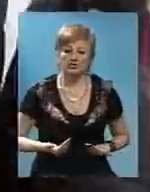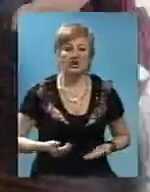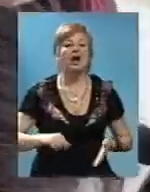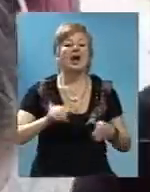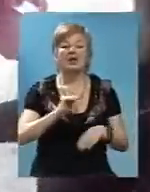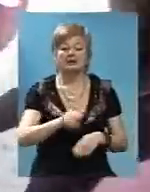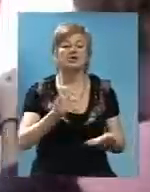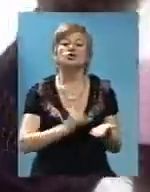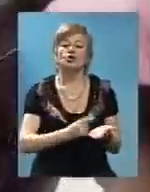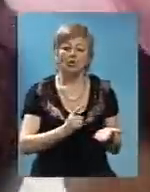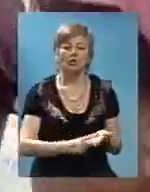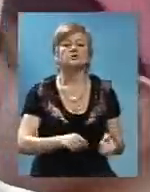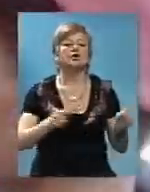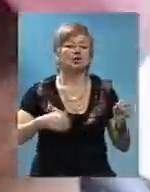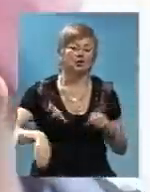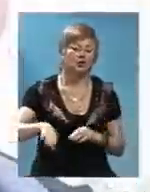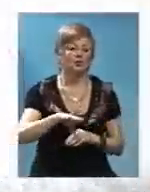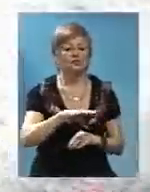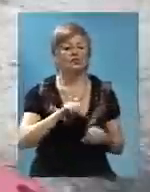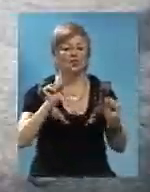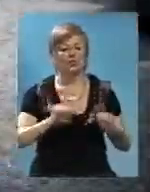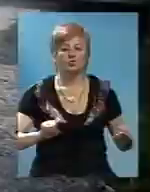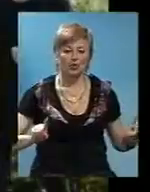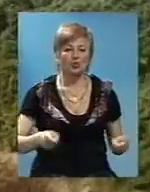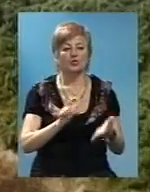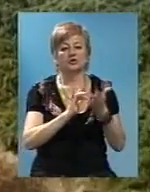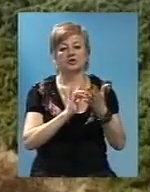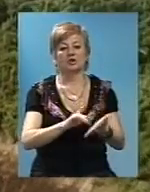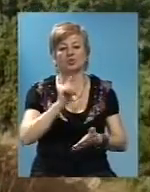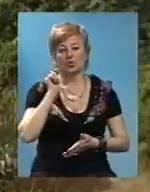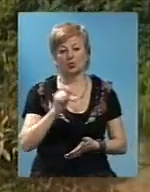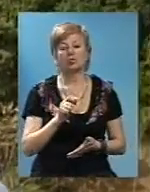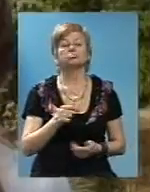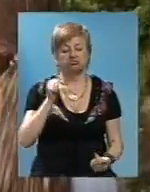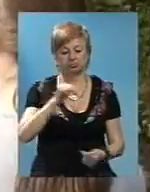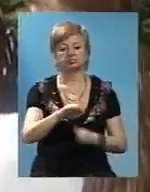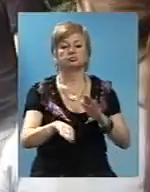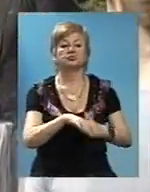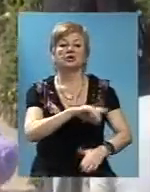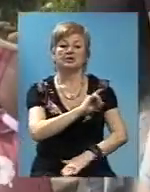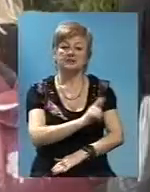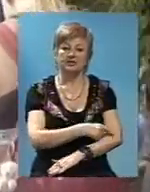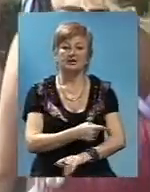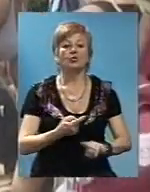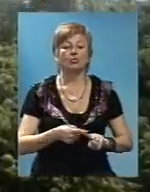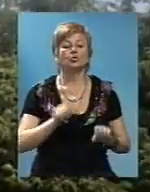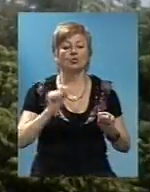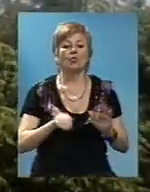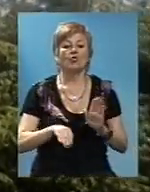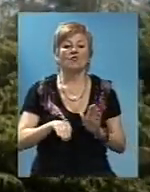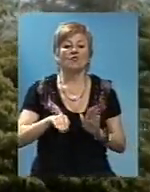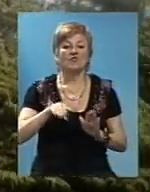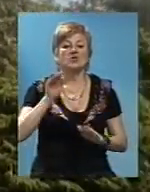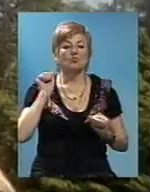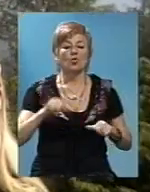– забронювати житло, залізничні квитки та організувати подорож Україною їм абсолютно під силу. Тому піднімають планку вище. Планують